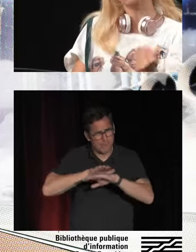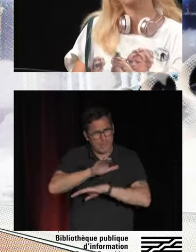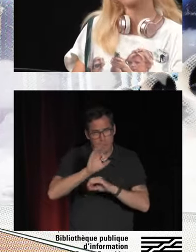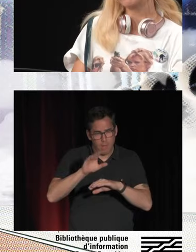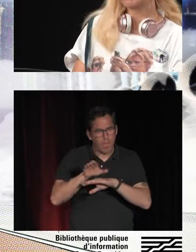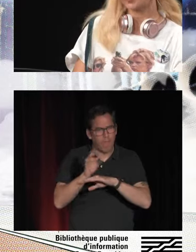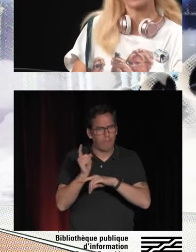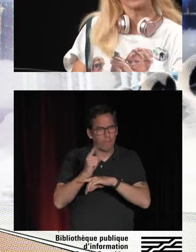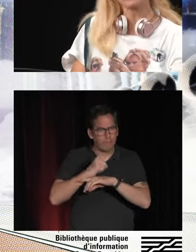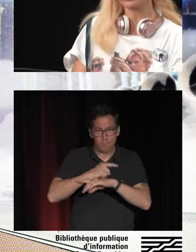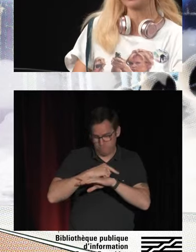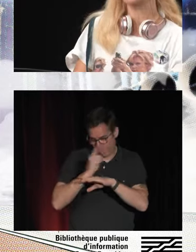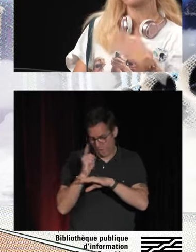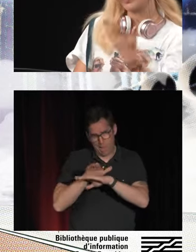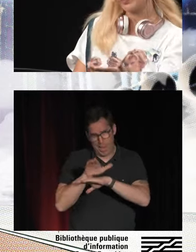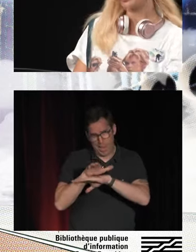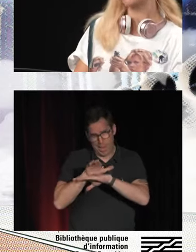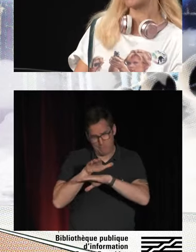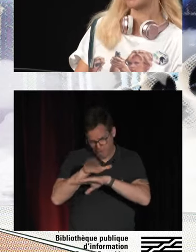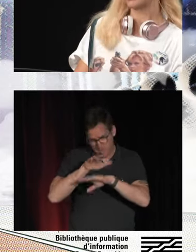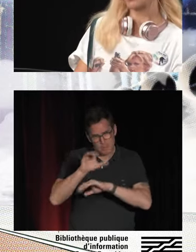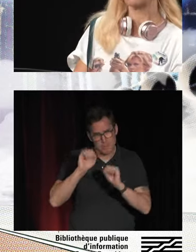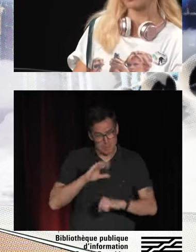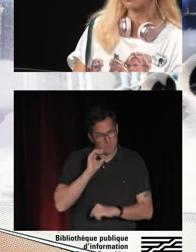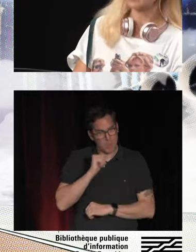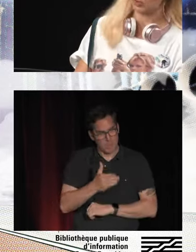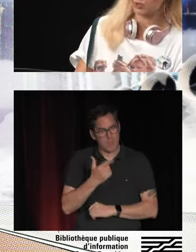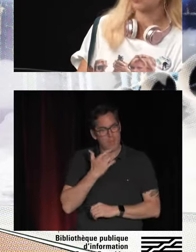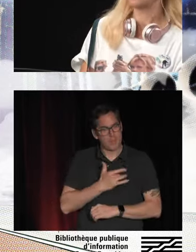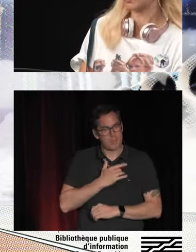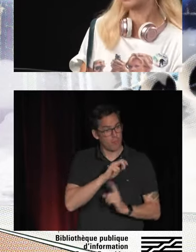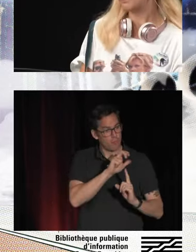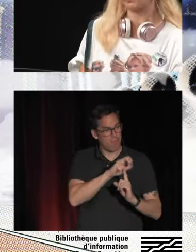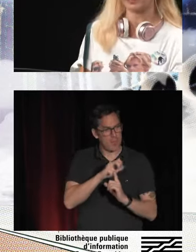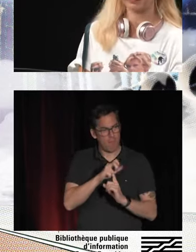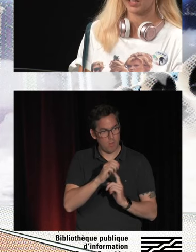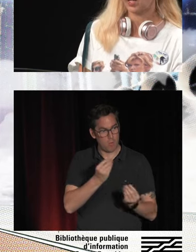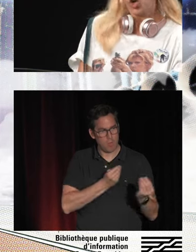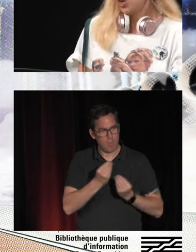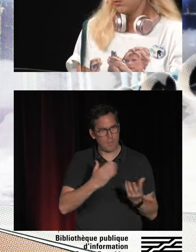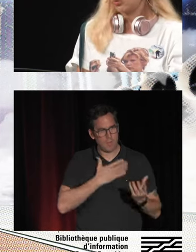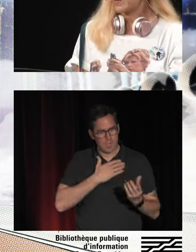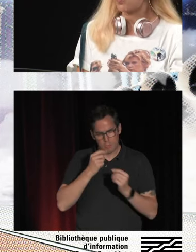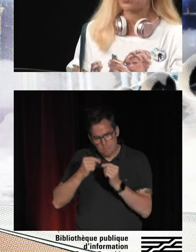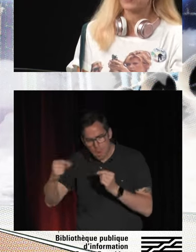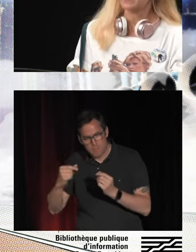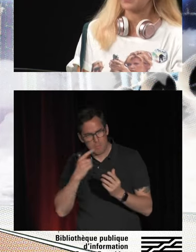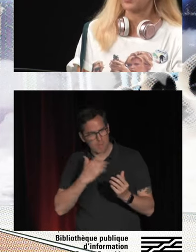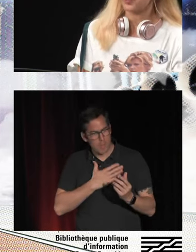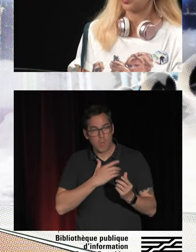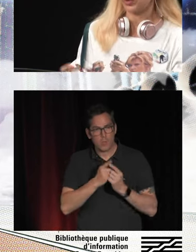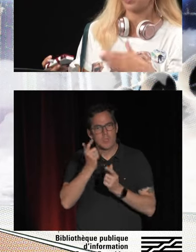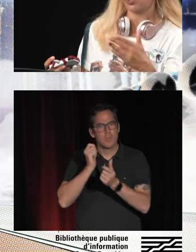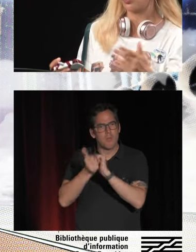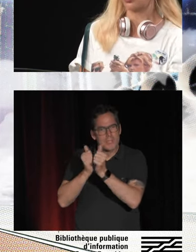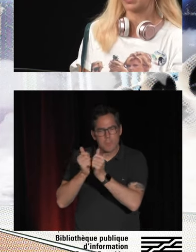Sans perdre de vitesse. Donc c'est assez cool. Et dans le speedrun de Super Mario Kart, on veut des champignons, on veut des plumes. Dans la compète aussi, hein,